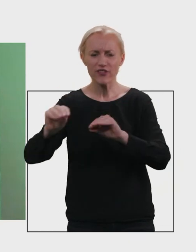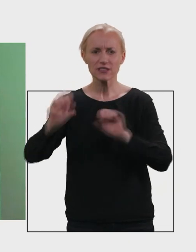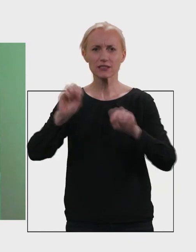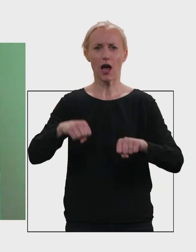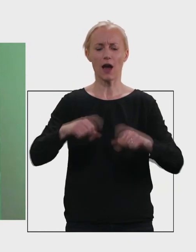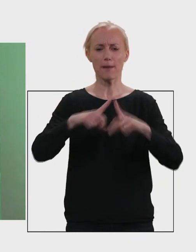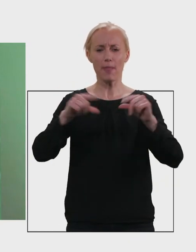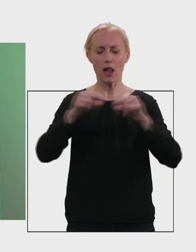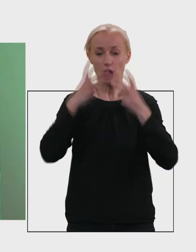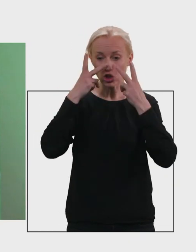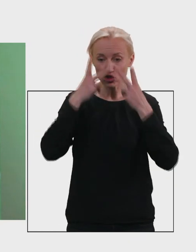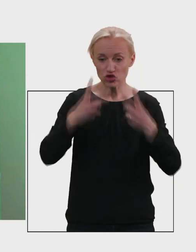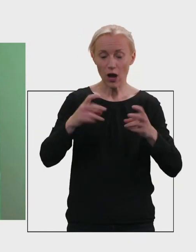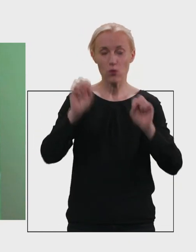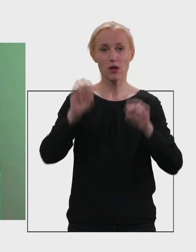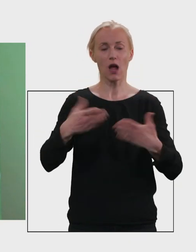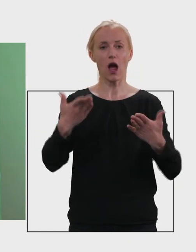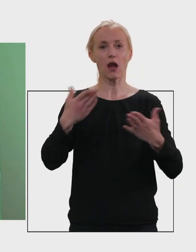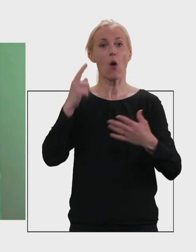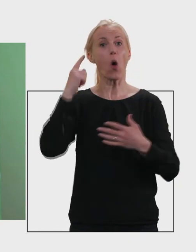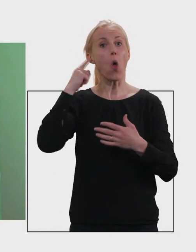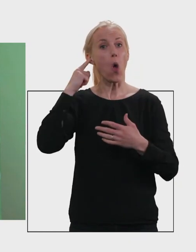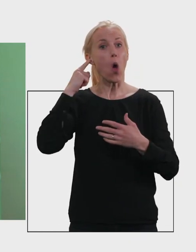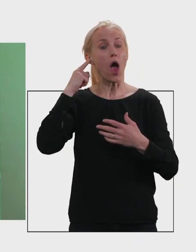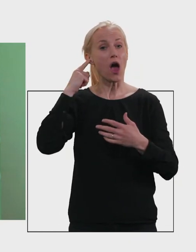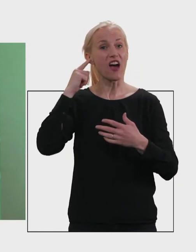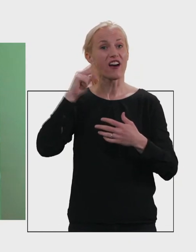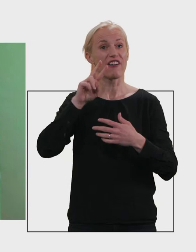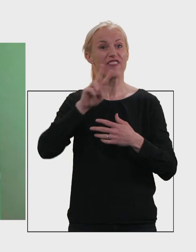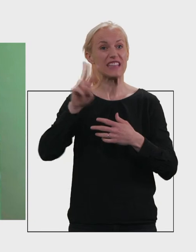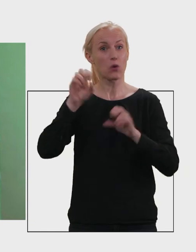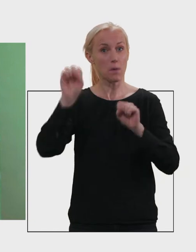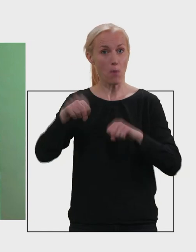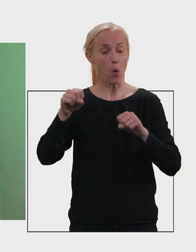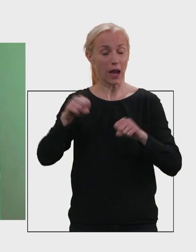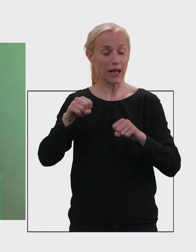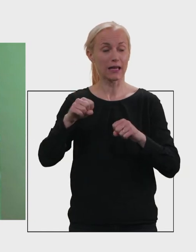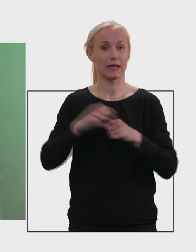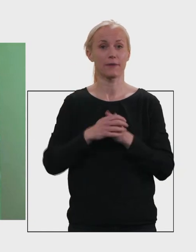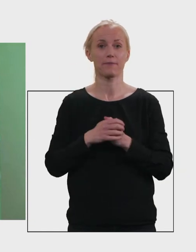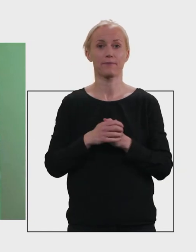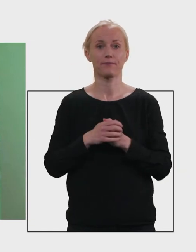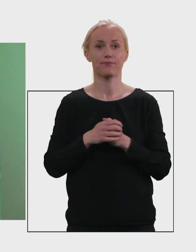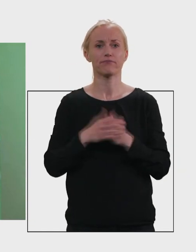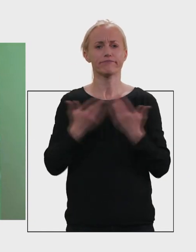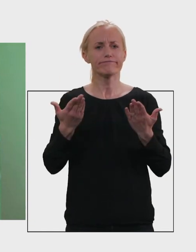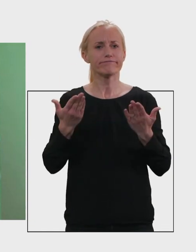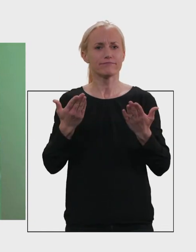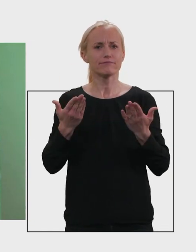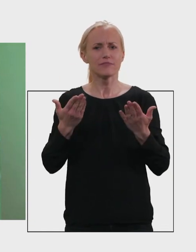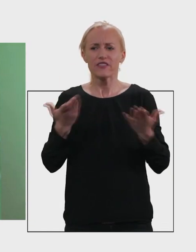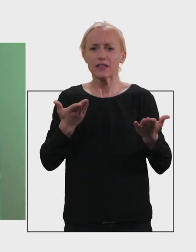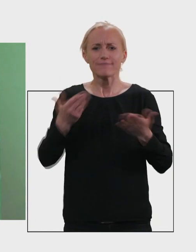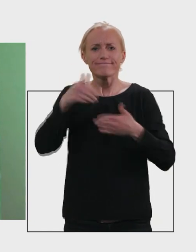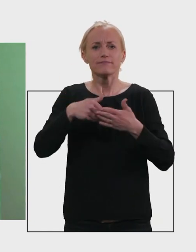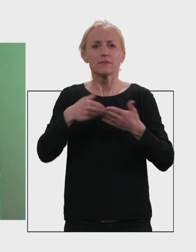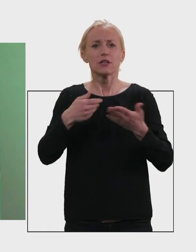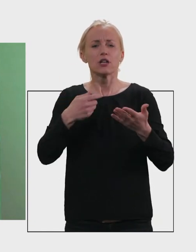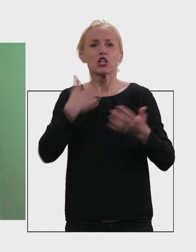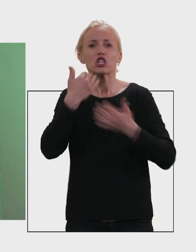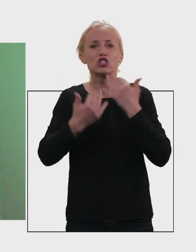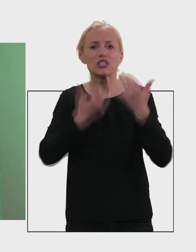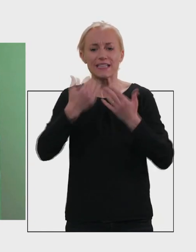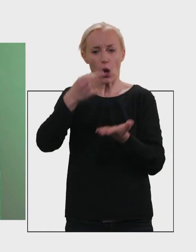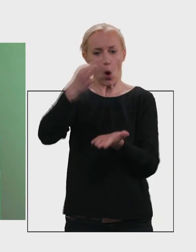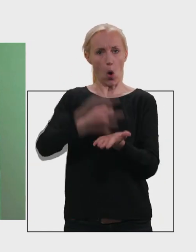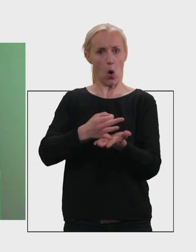Bilder anschauen, man kann auch eine Hörversion nutzen. Und es geht um die Geschichte des